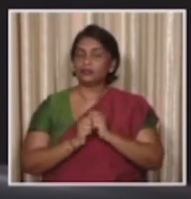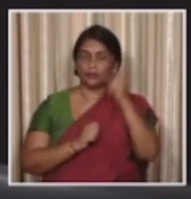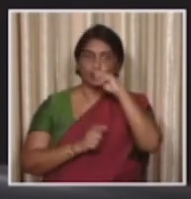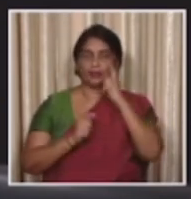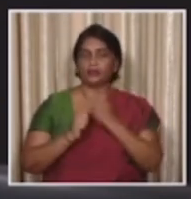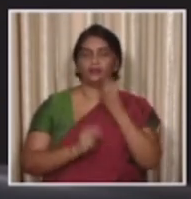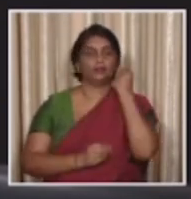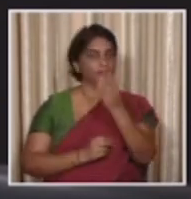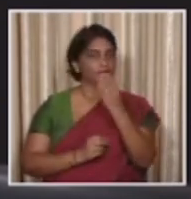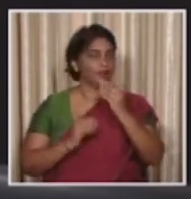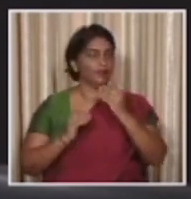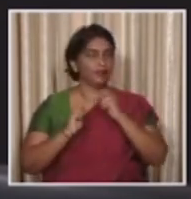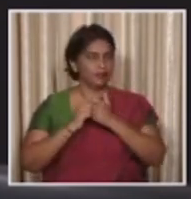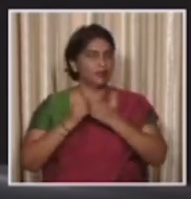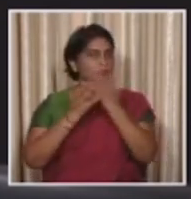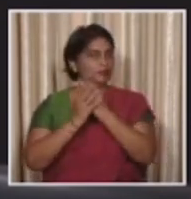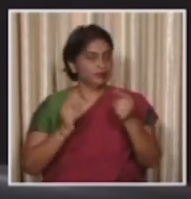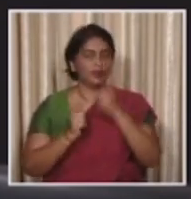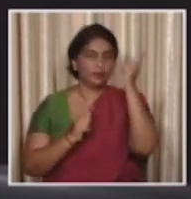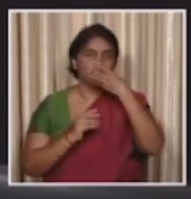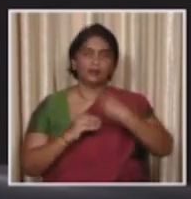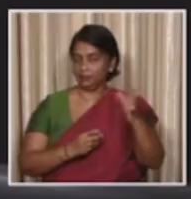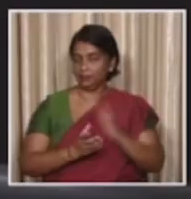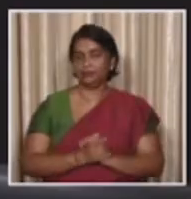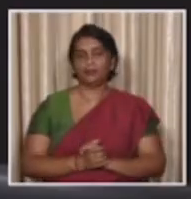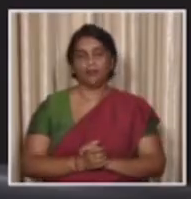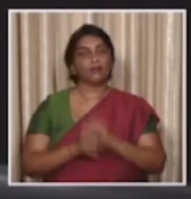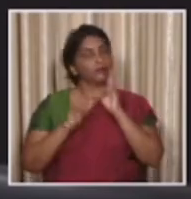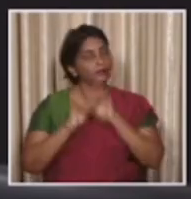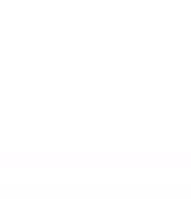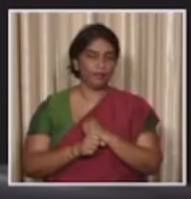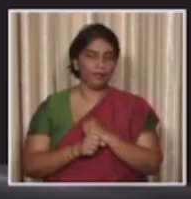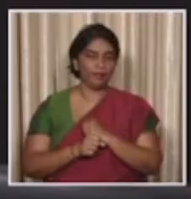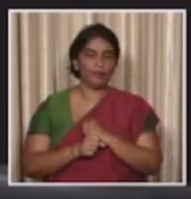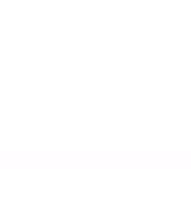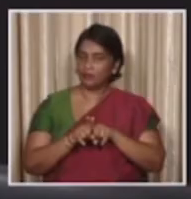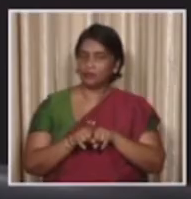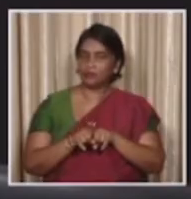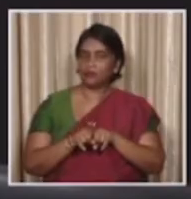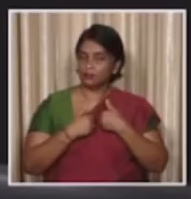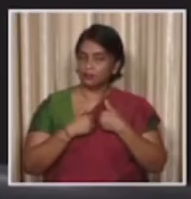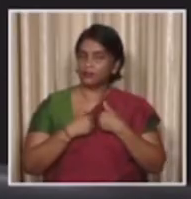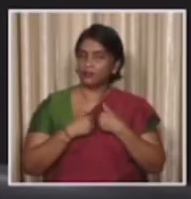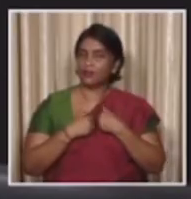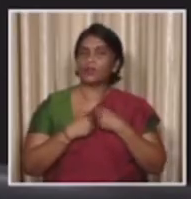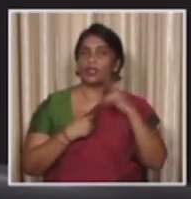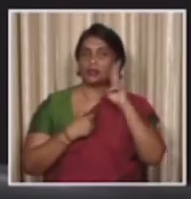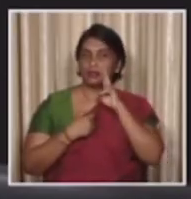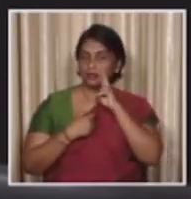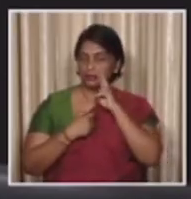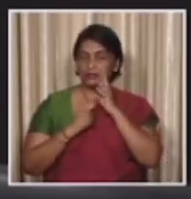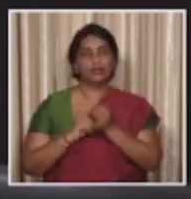වැටුප් විෂමතාවය අඩු කළ වැටුප් වැඩි කරන්න පාවිච්චි කළා තියෙන්නේ. ඒ නිසා රජය වශයෙන් අපි රනිල්